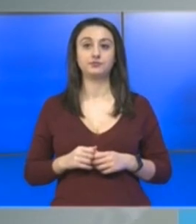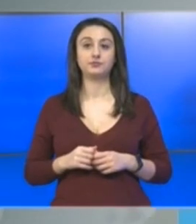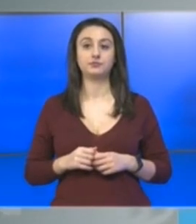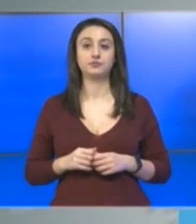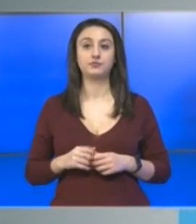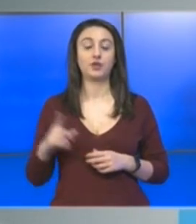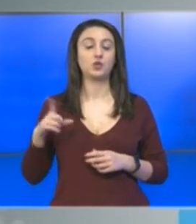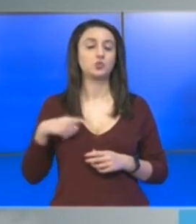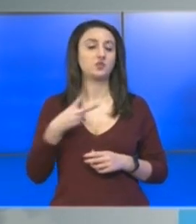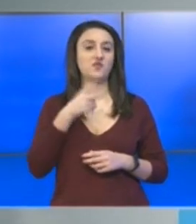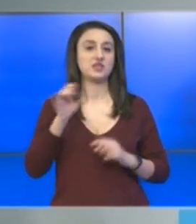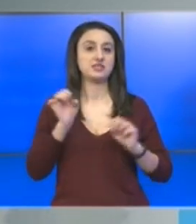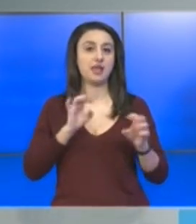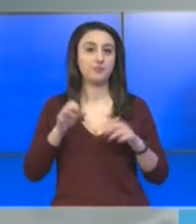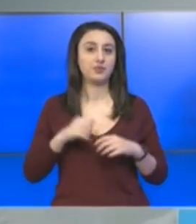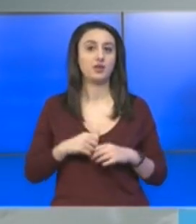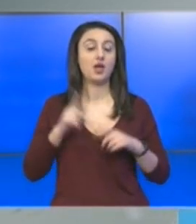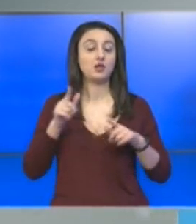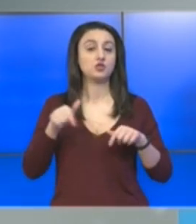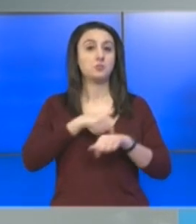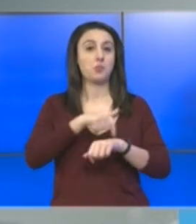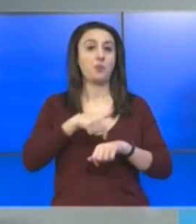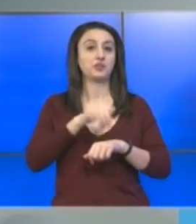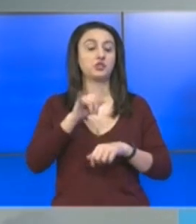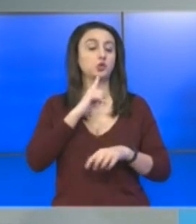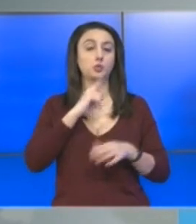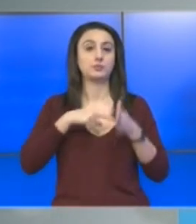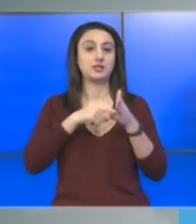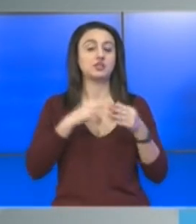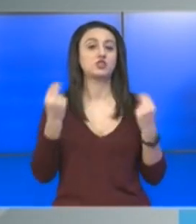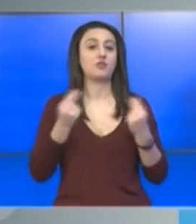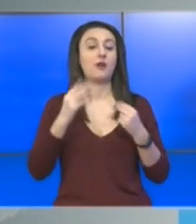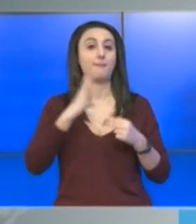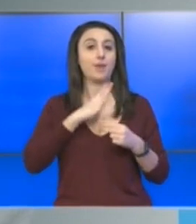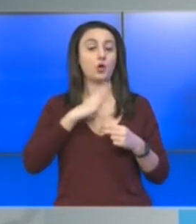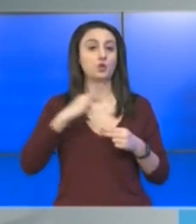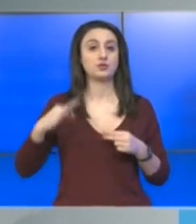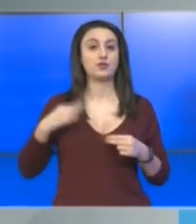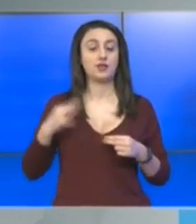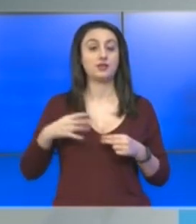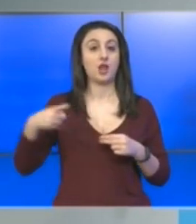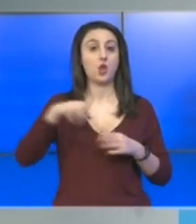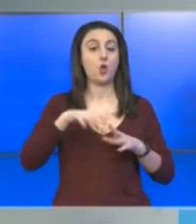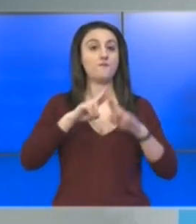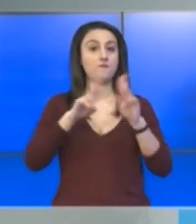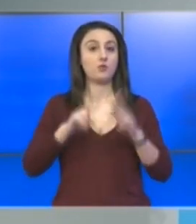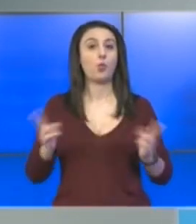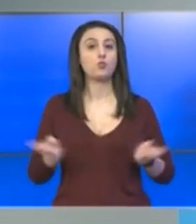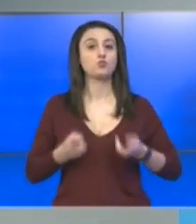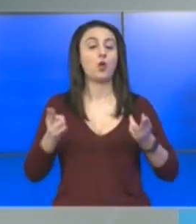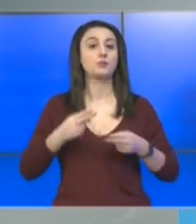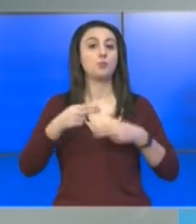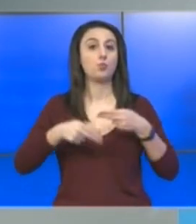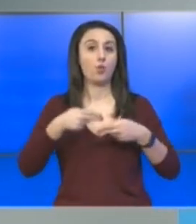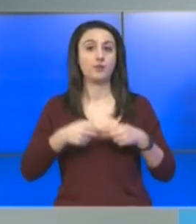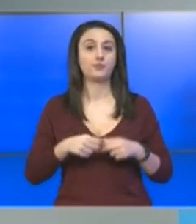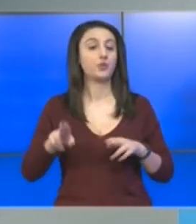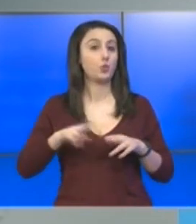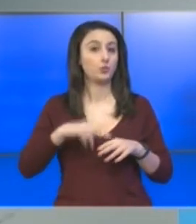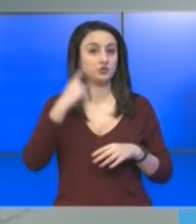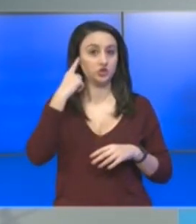sunt asimptomatice în aceste momente și nu prezintă un risc pentru sănătatea lor, având o formă ușoară de coronavirus. După cum știm,